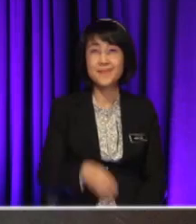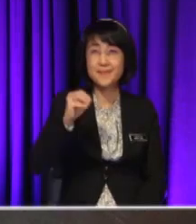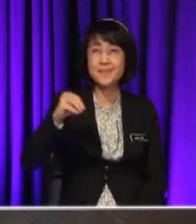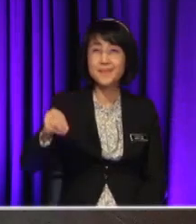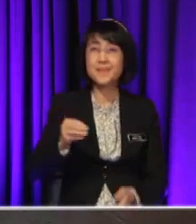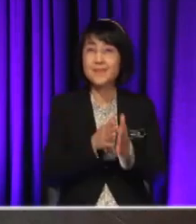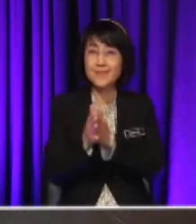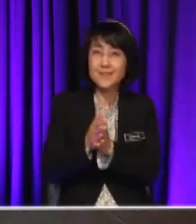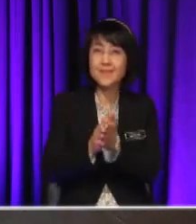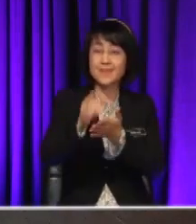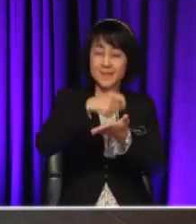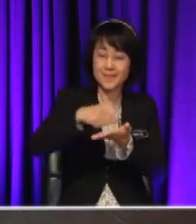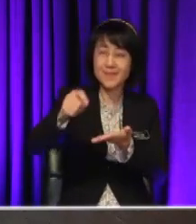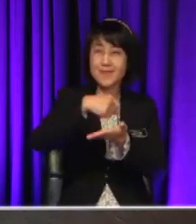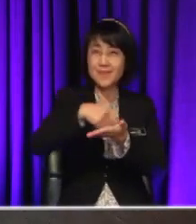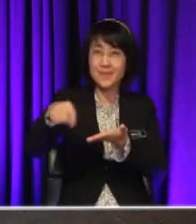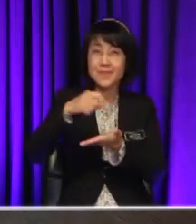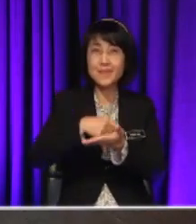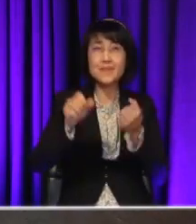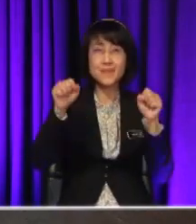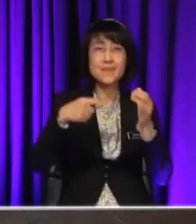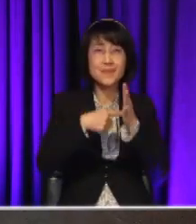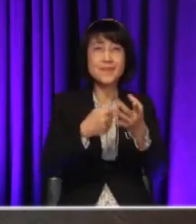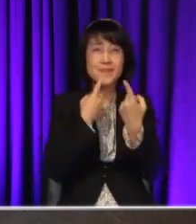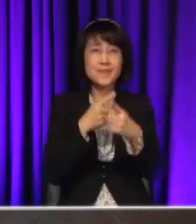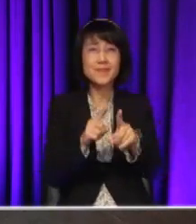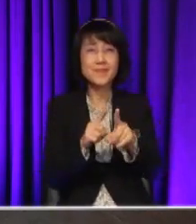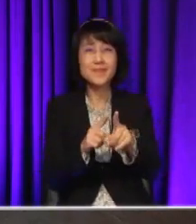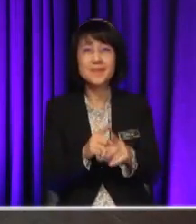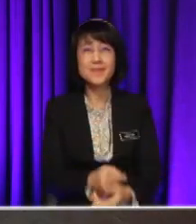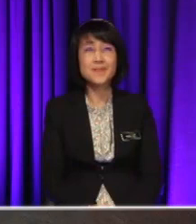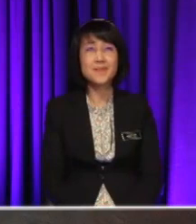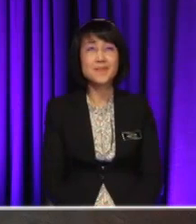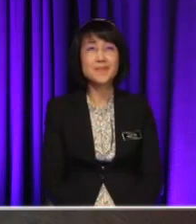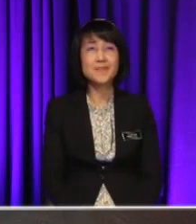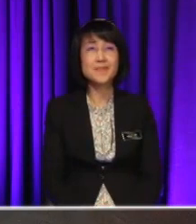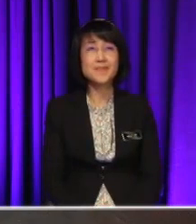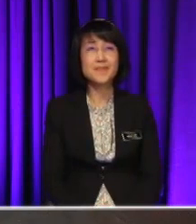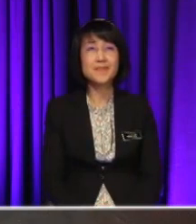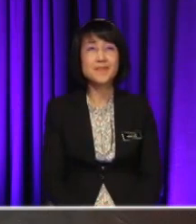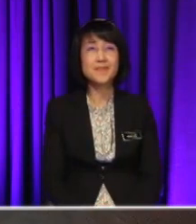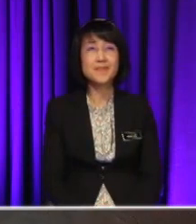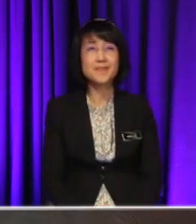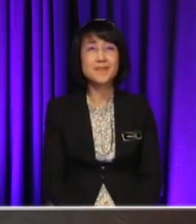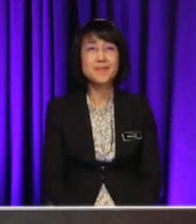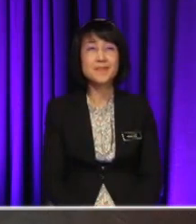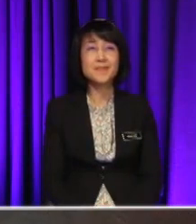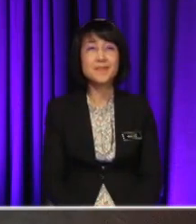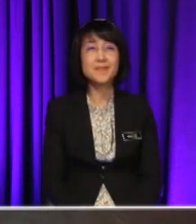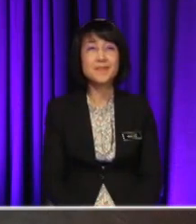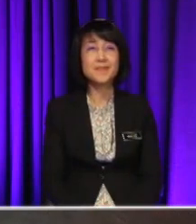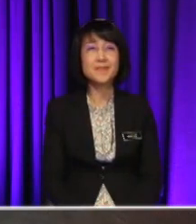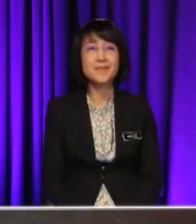soal dan tubuhnya tak tunjukkin dan jawaban anda jawaban yang tadi jawaban yang tadi itu kan nanti kan